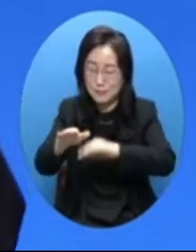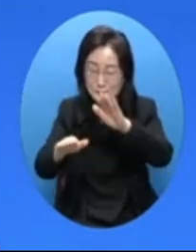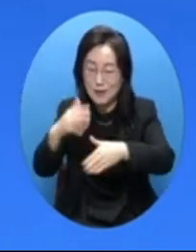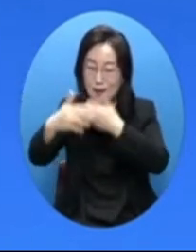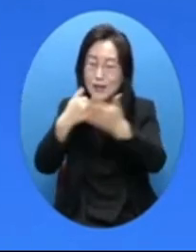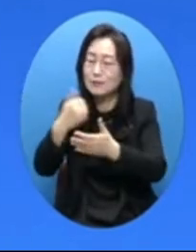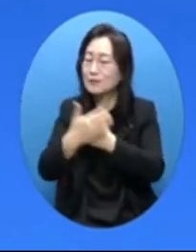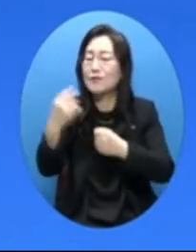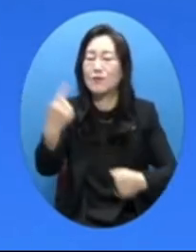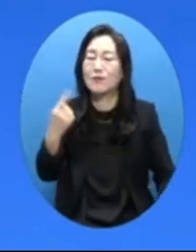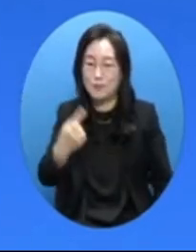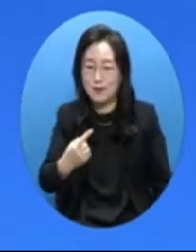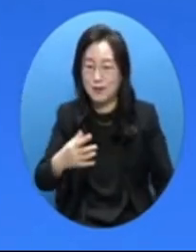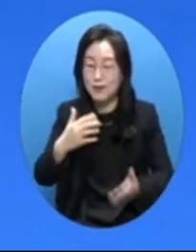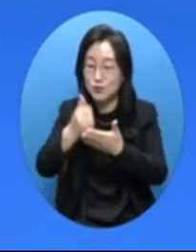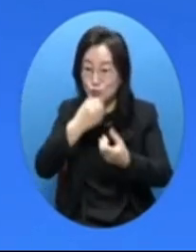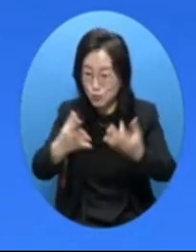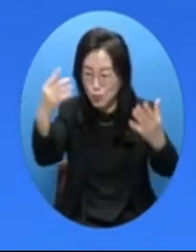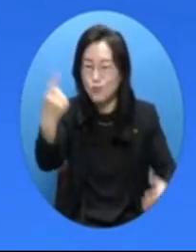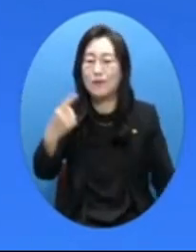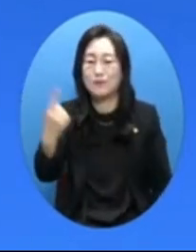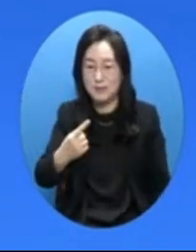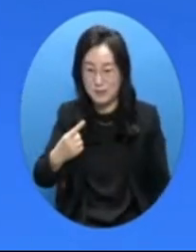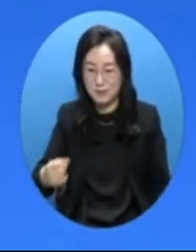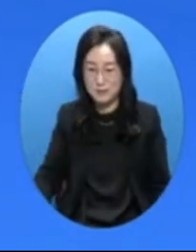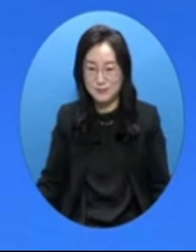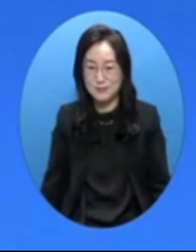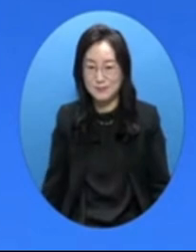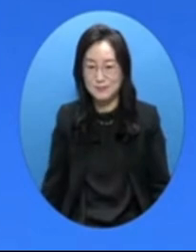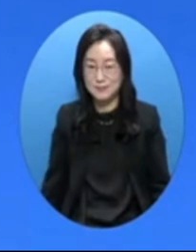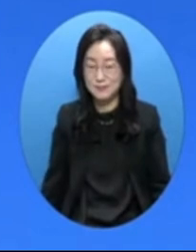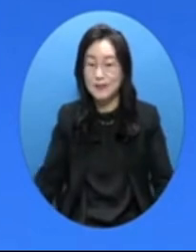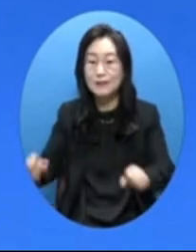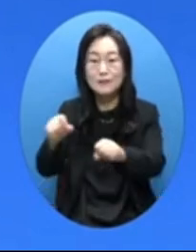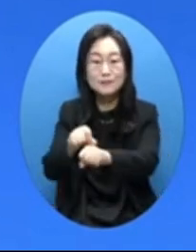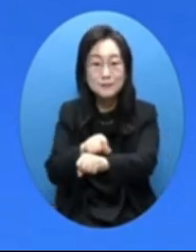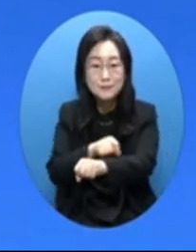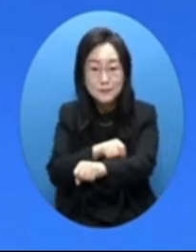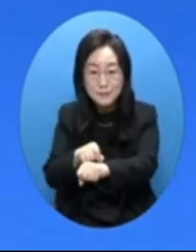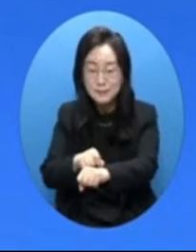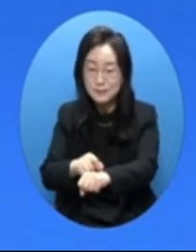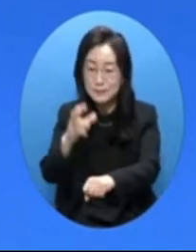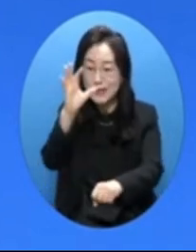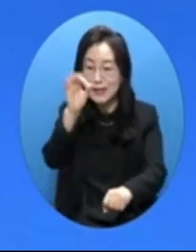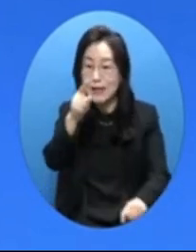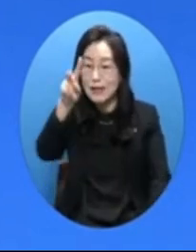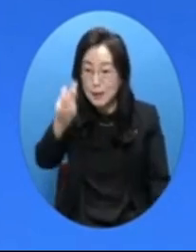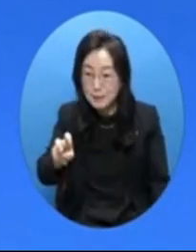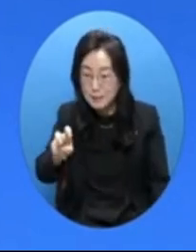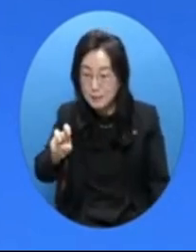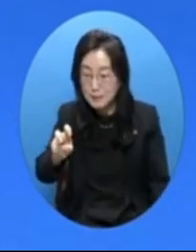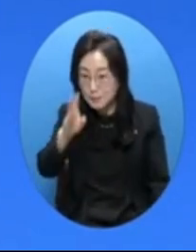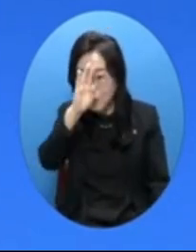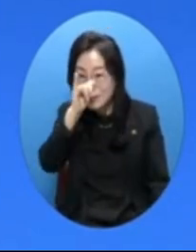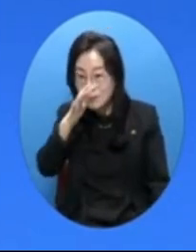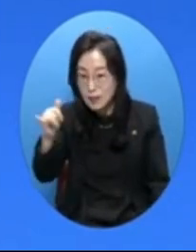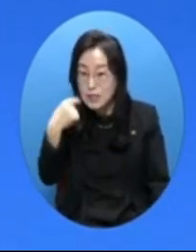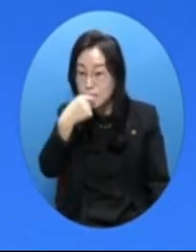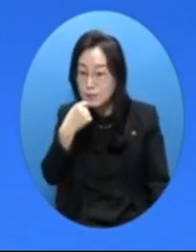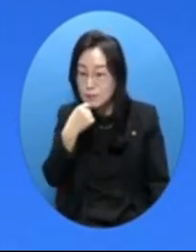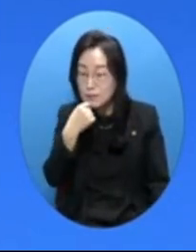은혜가 임하게 되는 것입니다 주님의 축복이 임하게 되는 것입니다 특별히 암과 싸우는 분들은 입에서